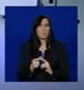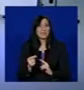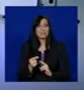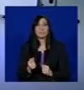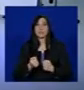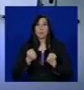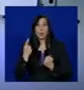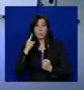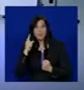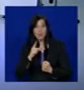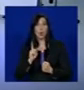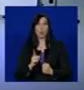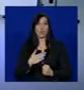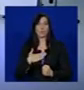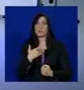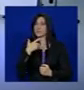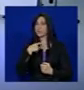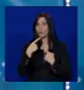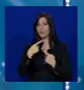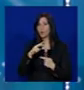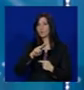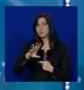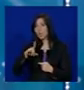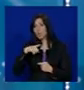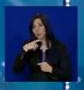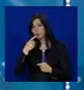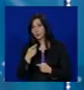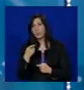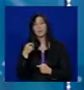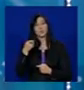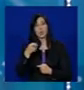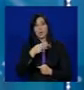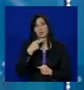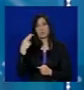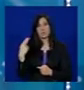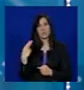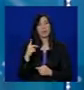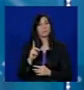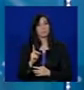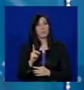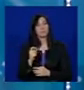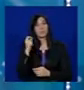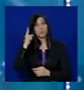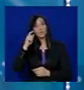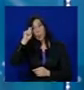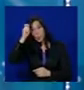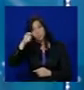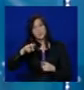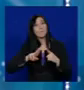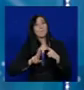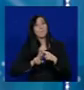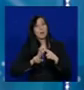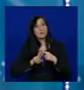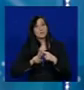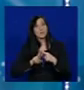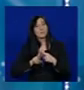който съществуват. Аз лично говоря от 25 години по тази тема. Трябваше да се появи господин Пеевски